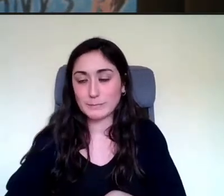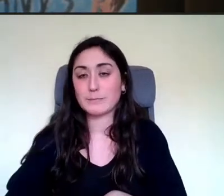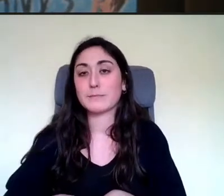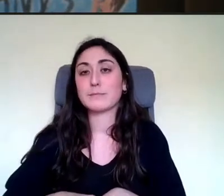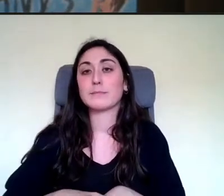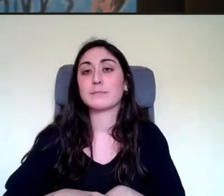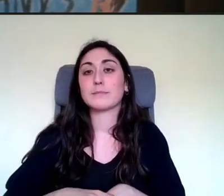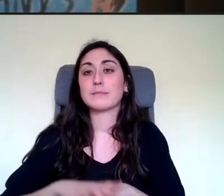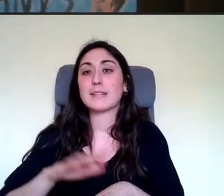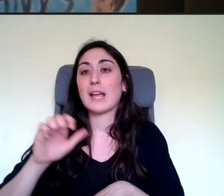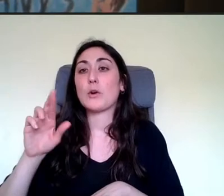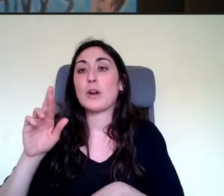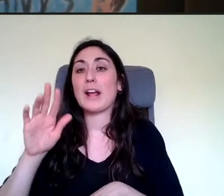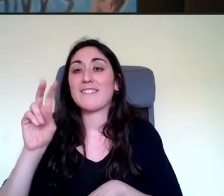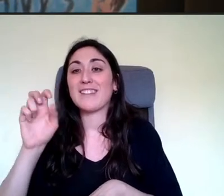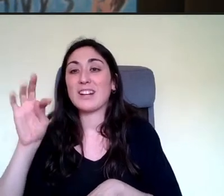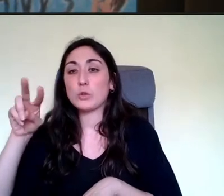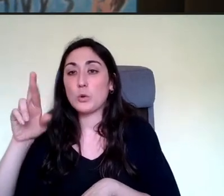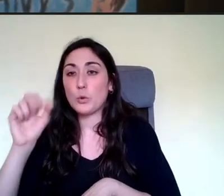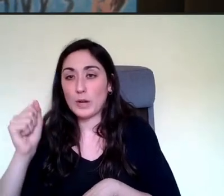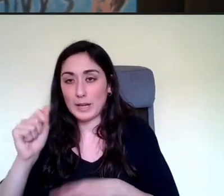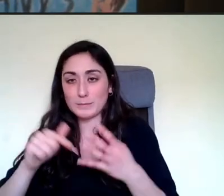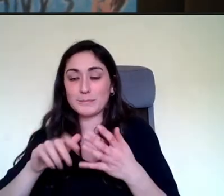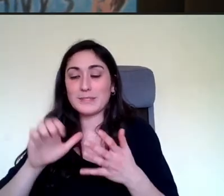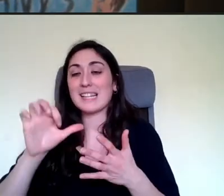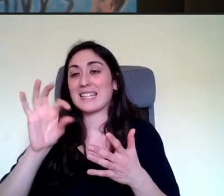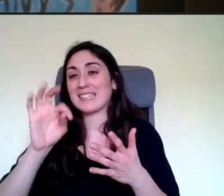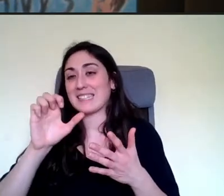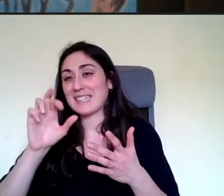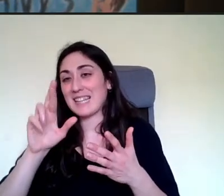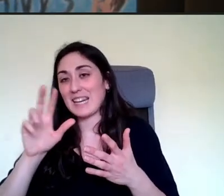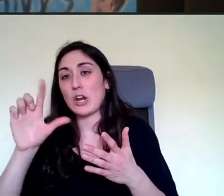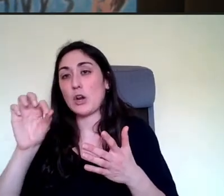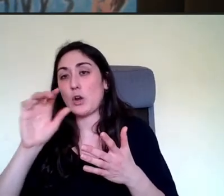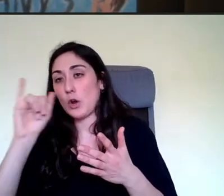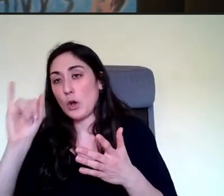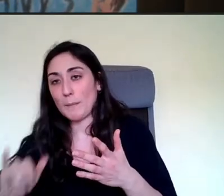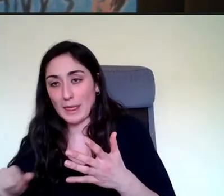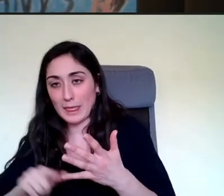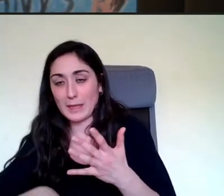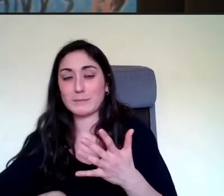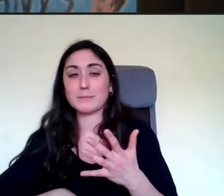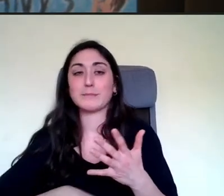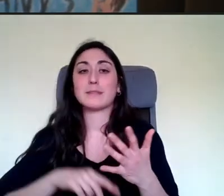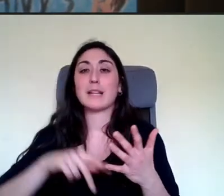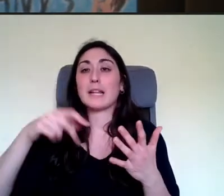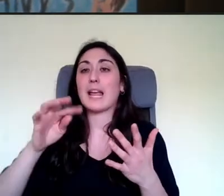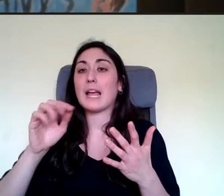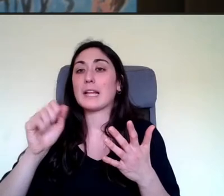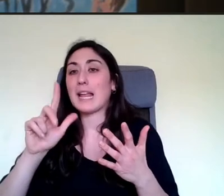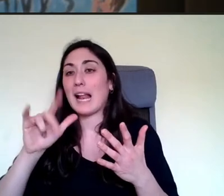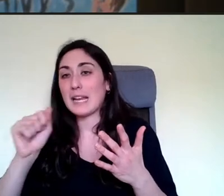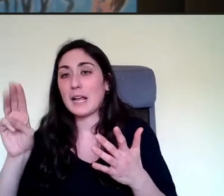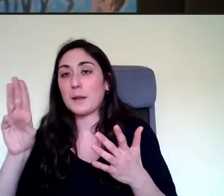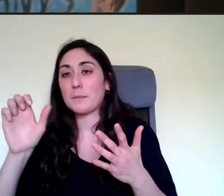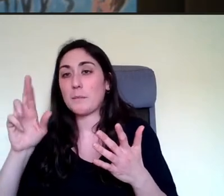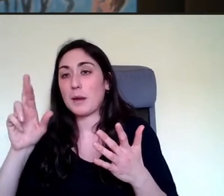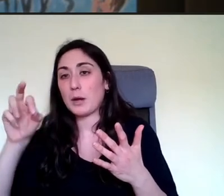de la CEIAT UPC, l'Esther López, directora del Servei d'Universitats, i la Natàlia Perona, cap del Servei de Polítiques de